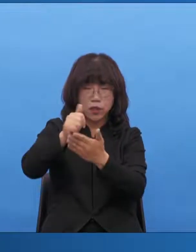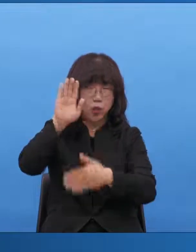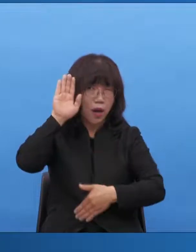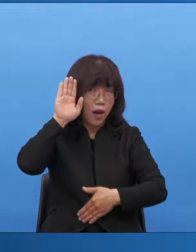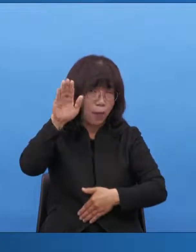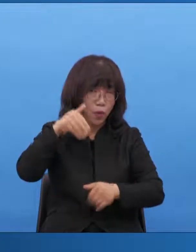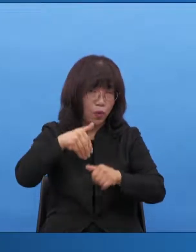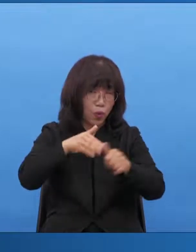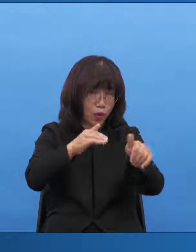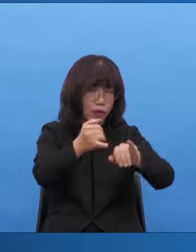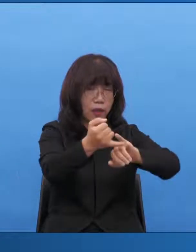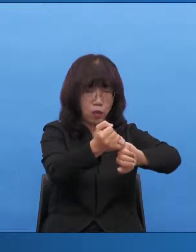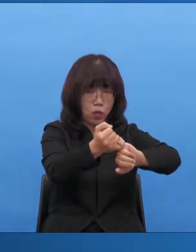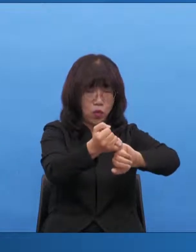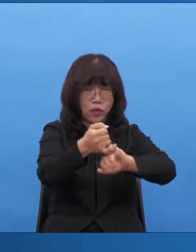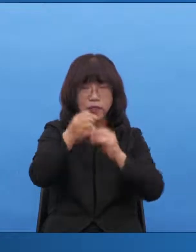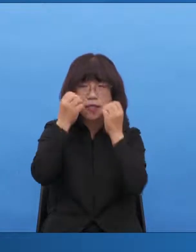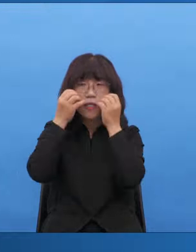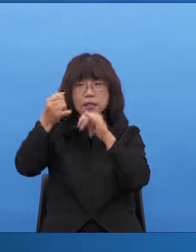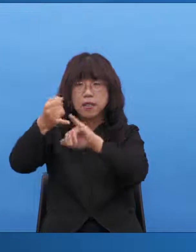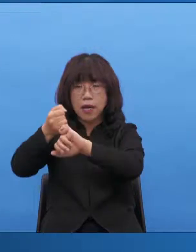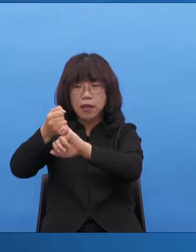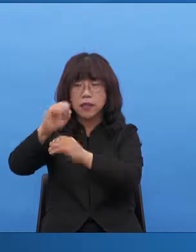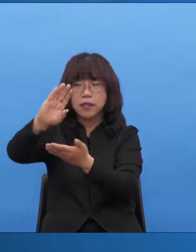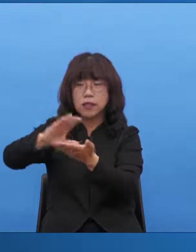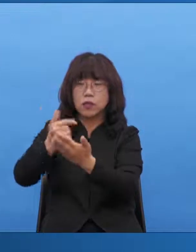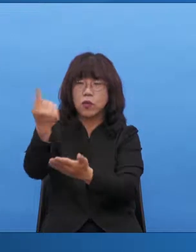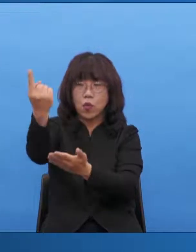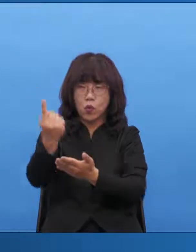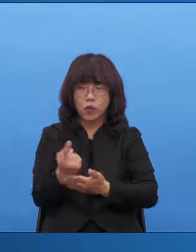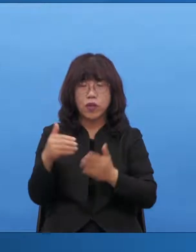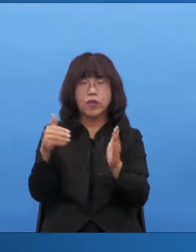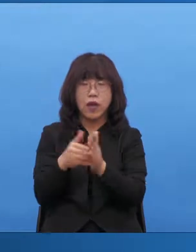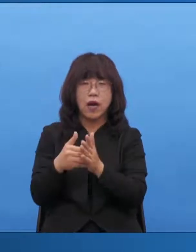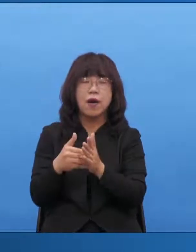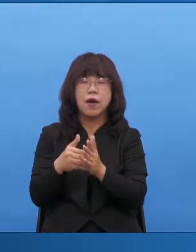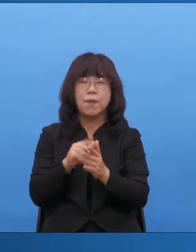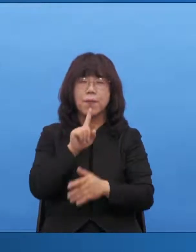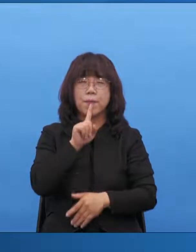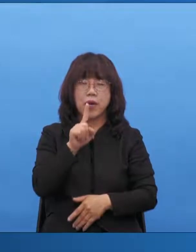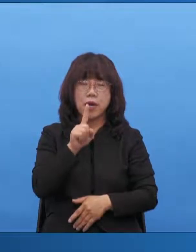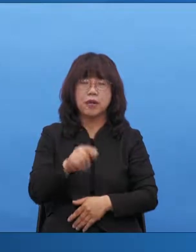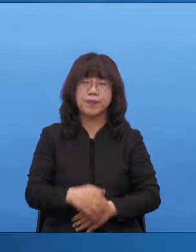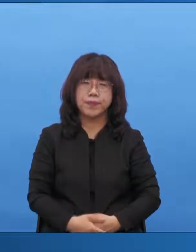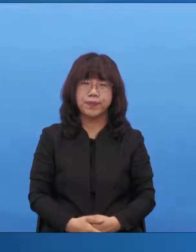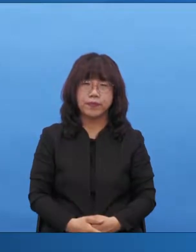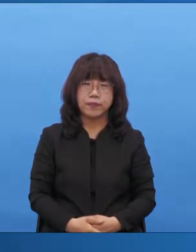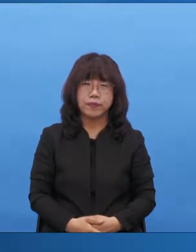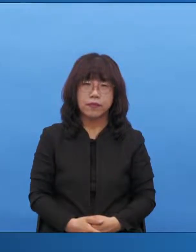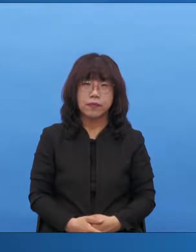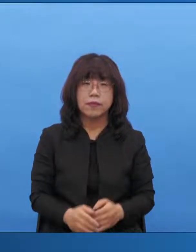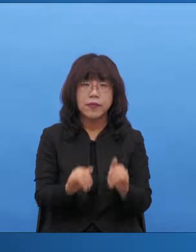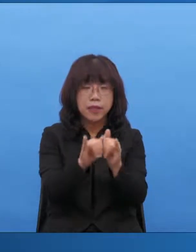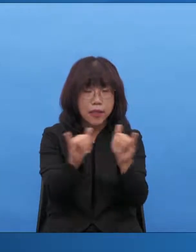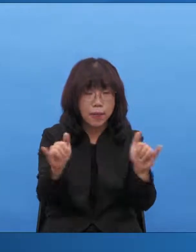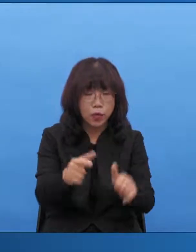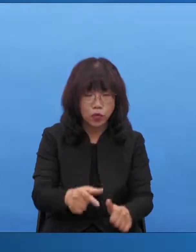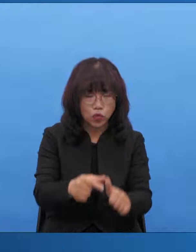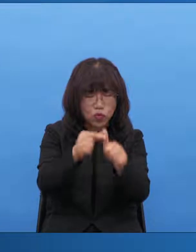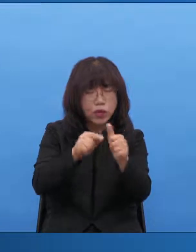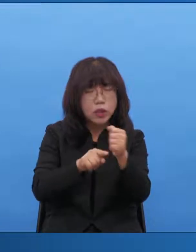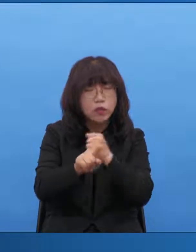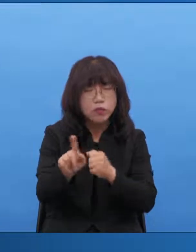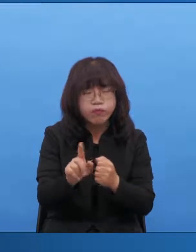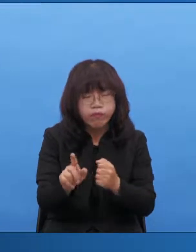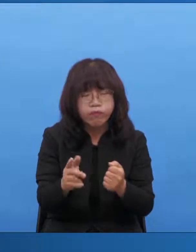약속이고요. 신약 성경은 그리스도께서 오셨다 하는 약속이고요. 근데 많은 사람들이 구원받아야 되는 이유를 잘 모르고